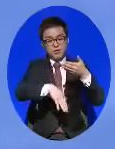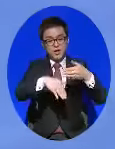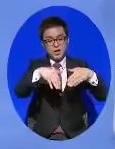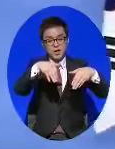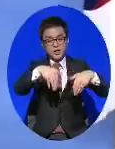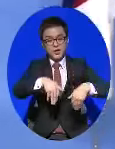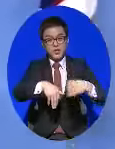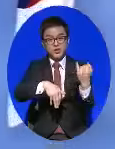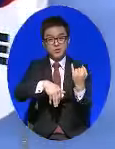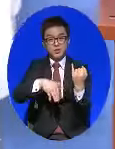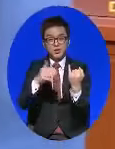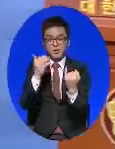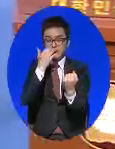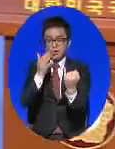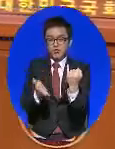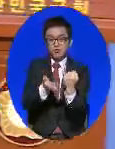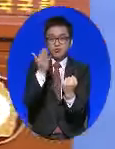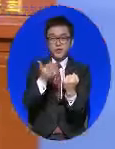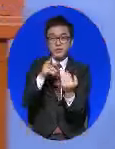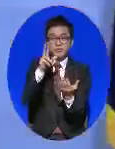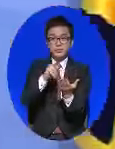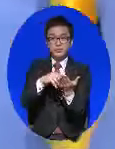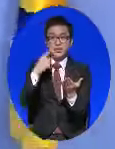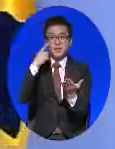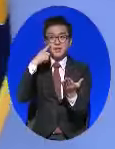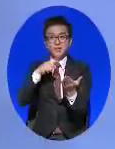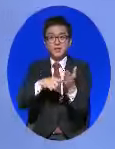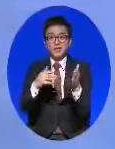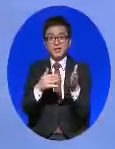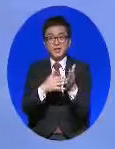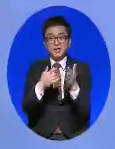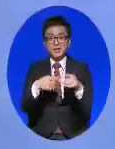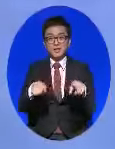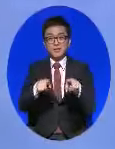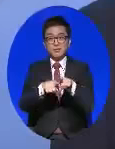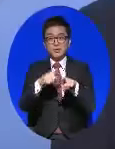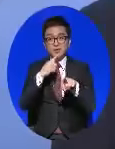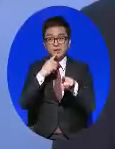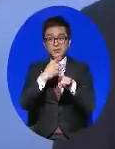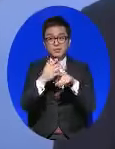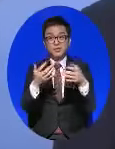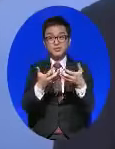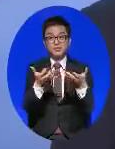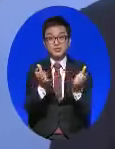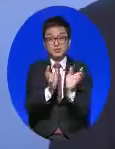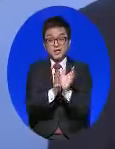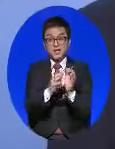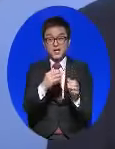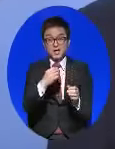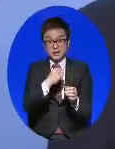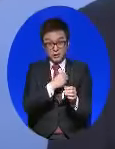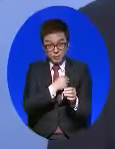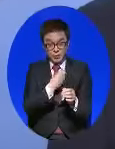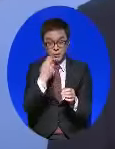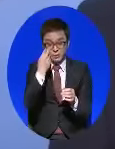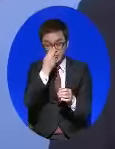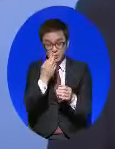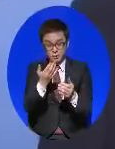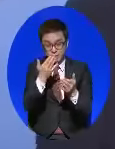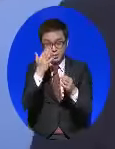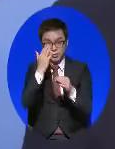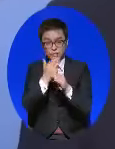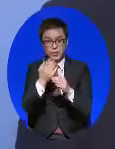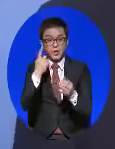어제 열린 국회 예산결산특별위원회 전체 회의에서 교육부의 과장급 간부 A씨가 부하 여직원